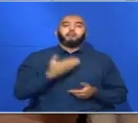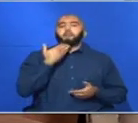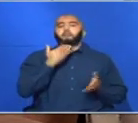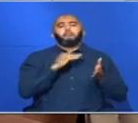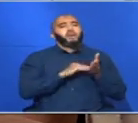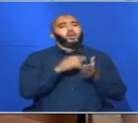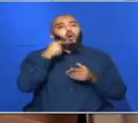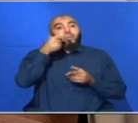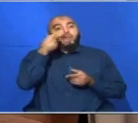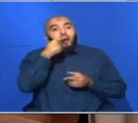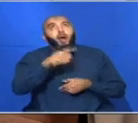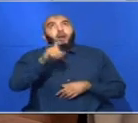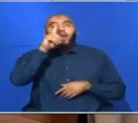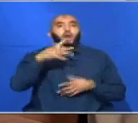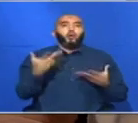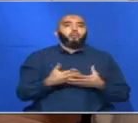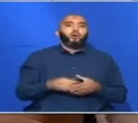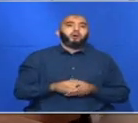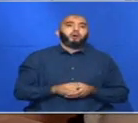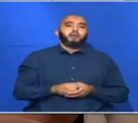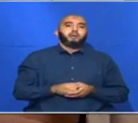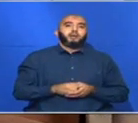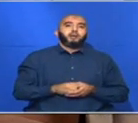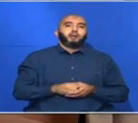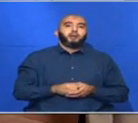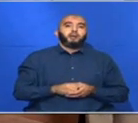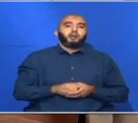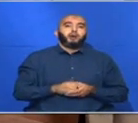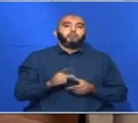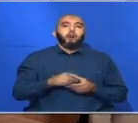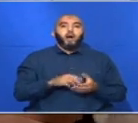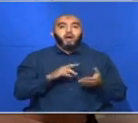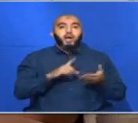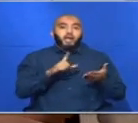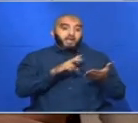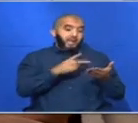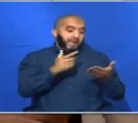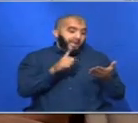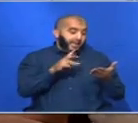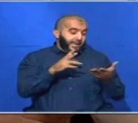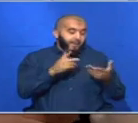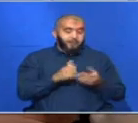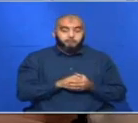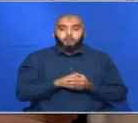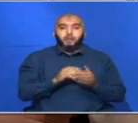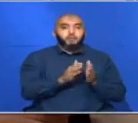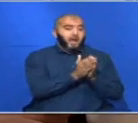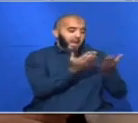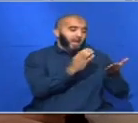اذكر ربي اقول له افتح ما بينك وبين القران الكريم افتح المصحف واقرا